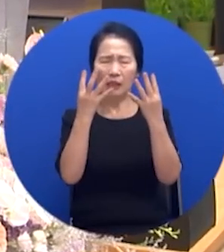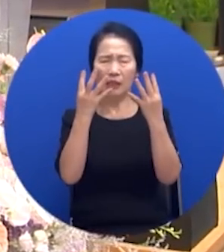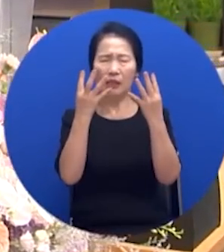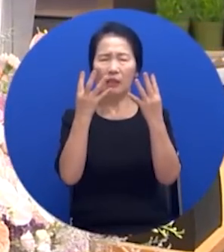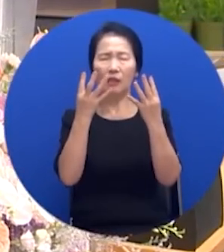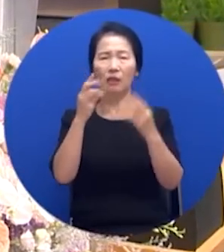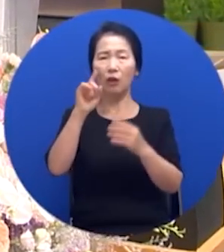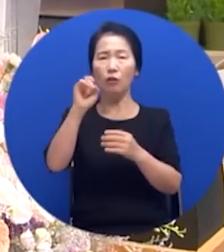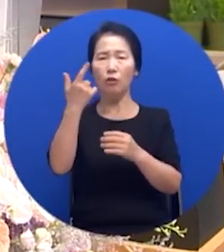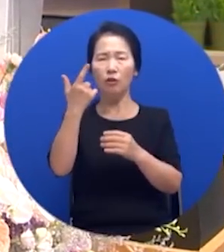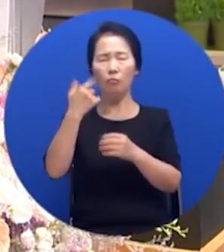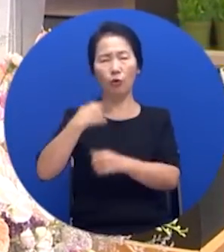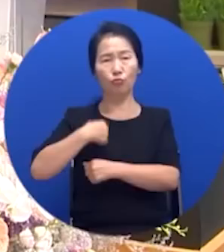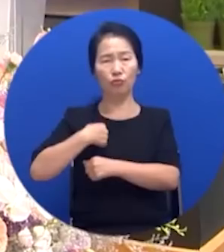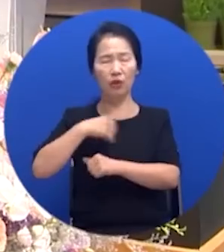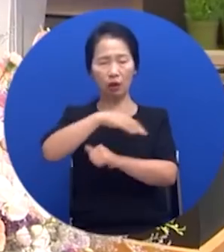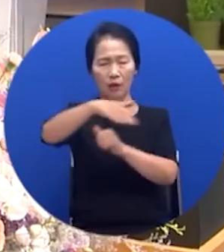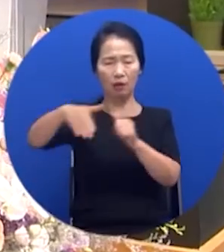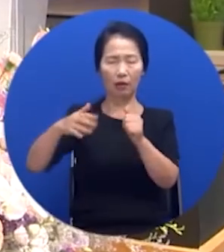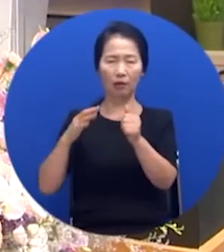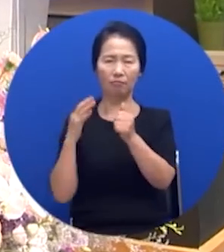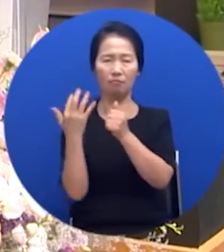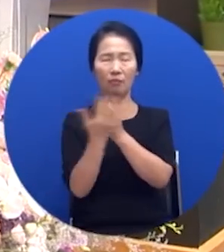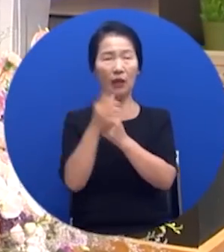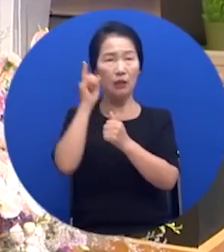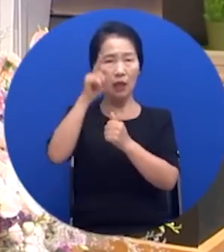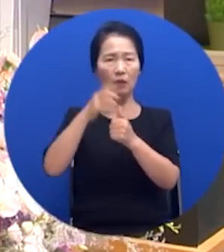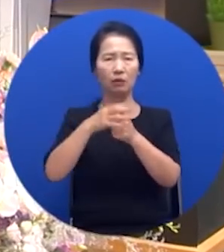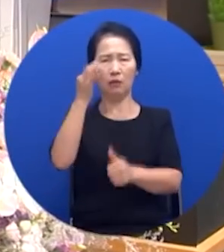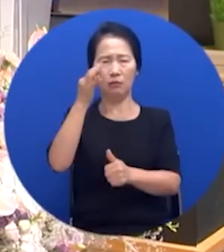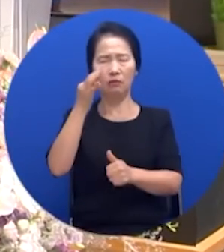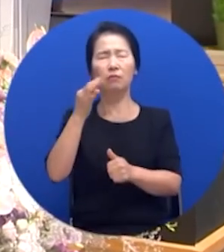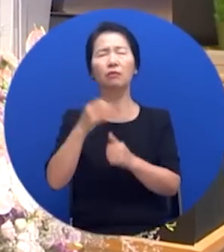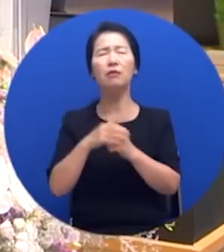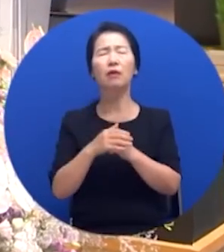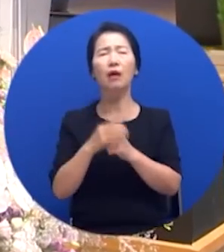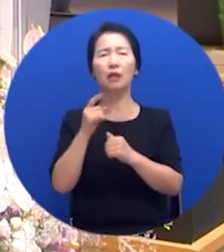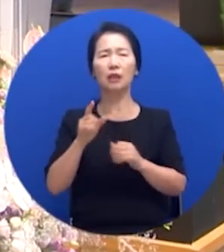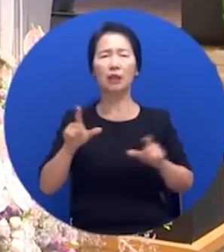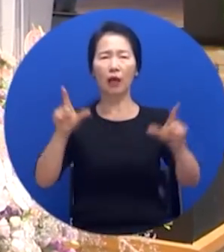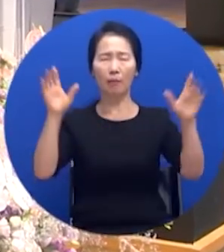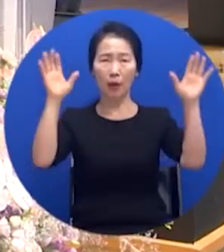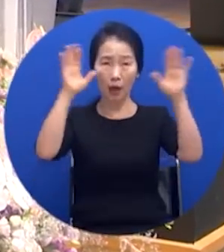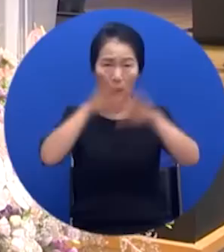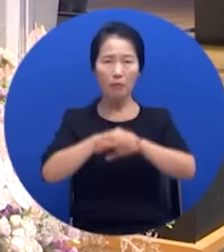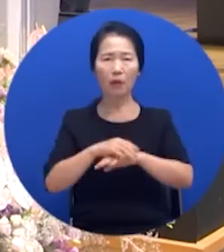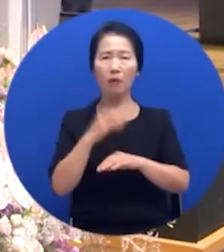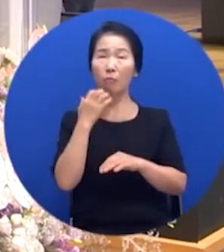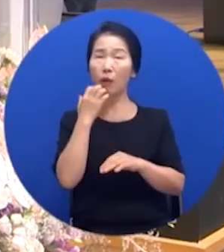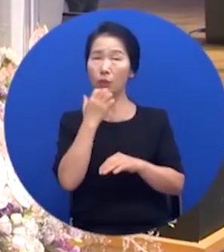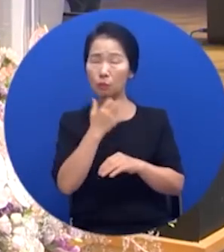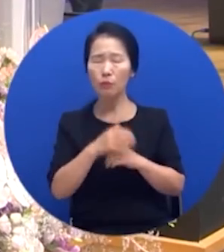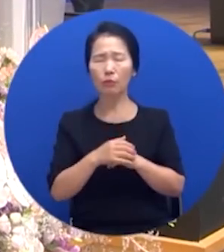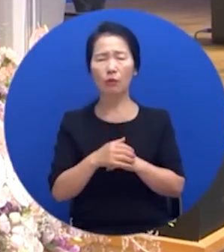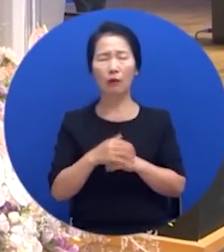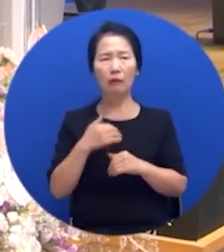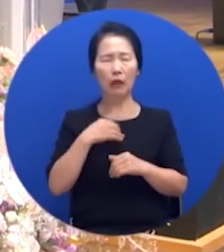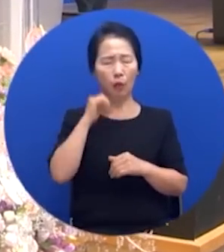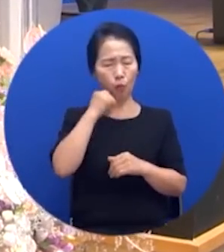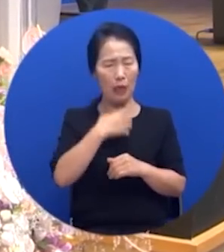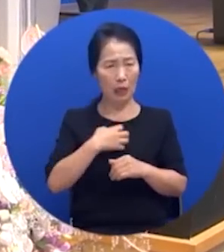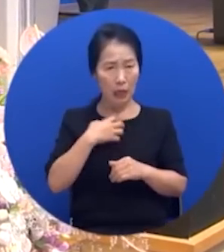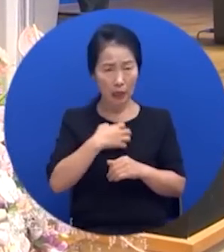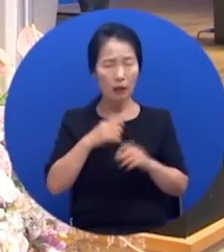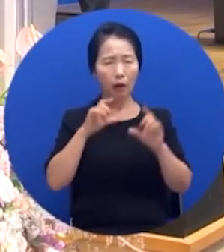군사에게 갇혀서 내일이면 사형당하는 그 밤에 베드로는 그것이 모두 나의 환란이 아니고 예수님의